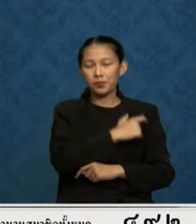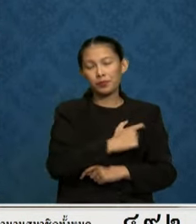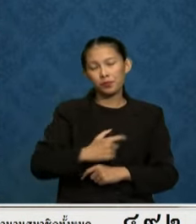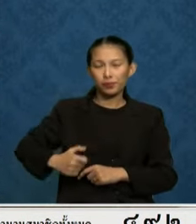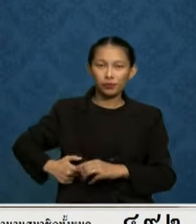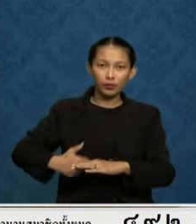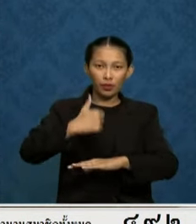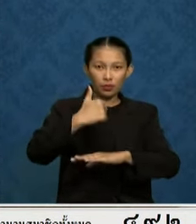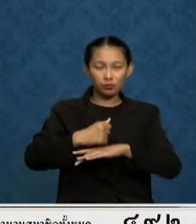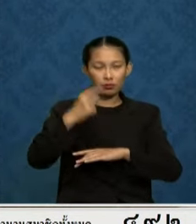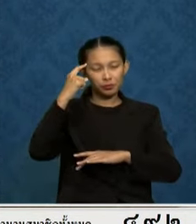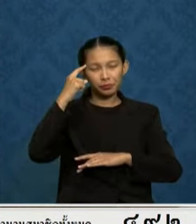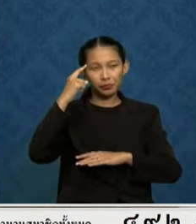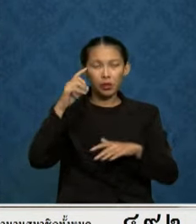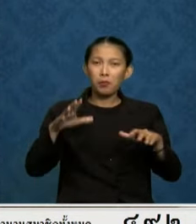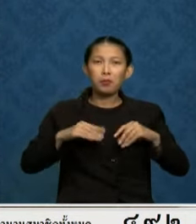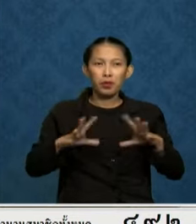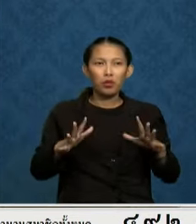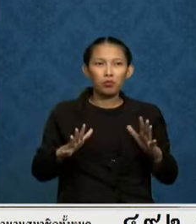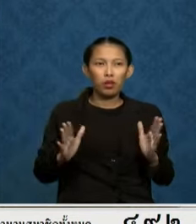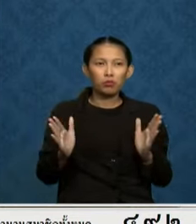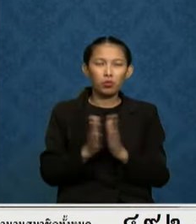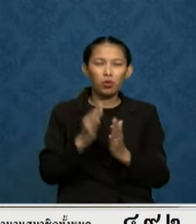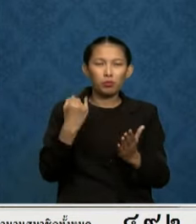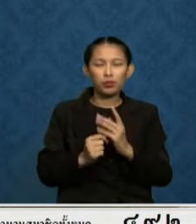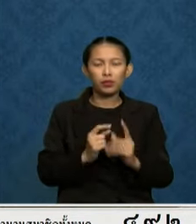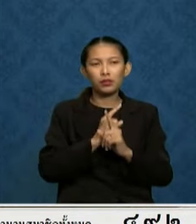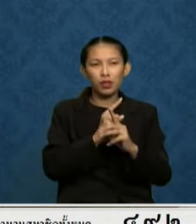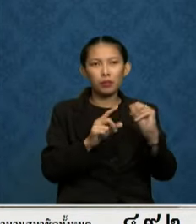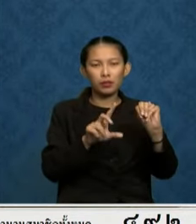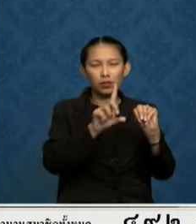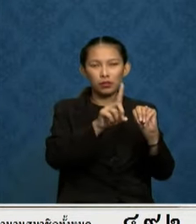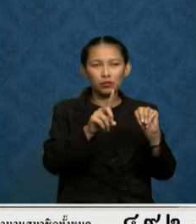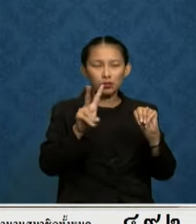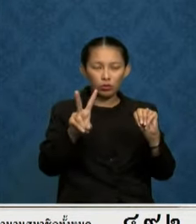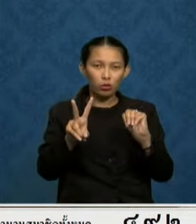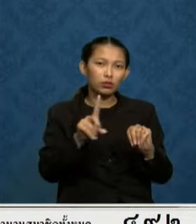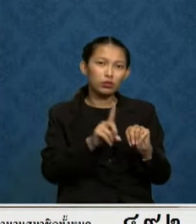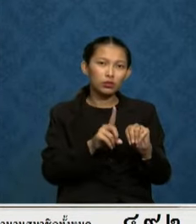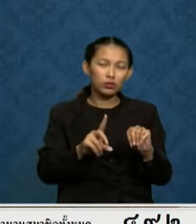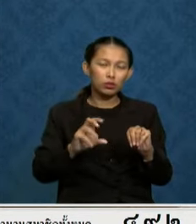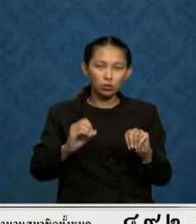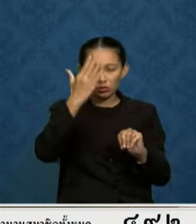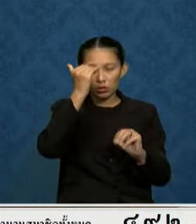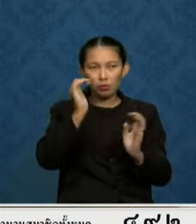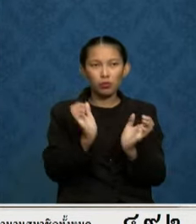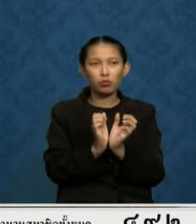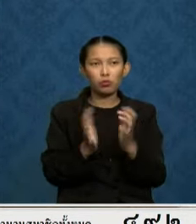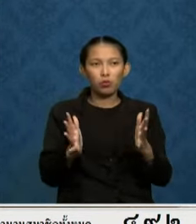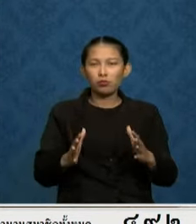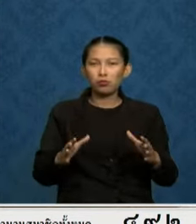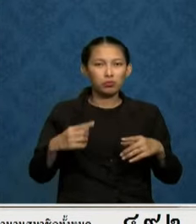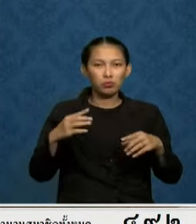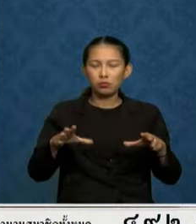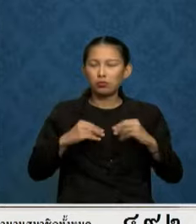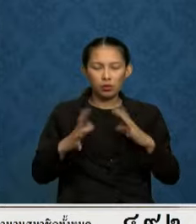ผมไม่เห็นด้วยกับการรวมความผิดตามมาตาร 112 และมาตาร 110เพื่อนี้และโทษสกรมครัพระธานกดเฉ